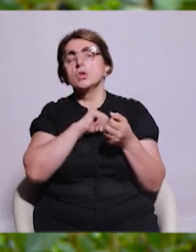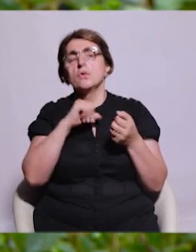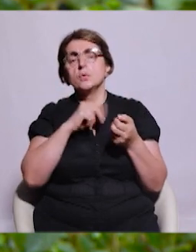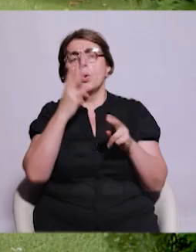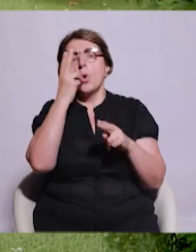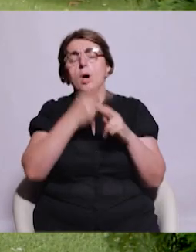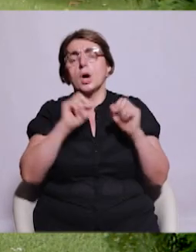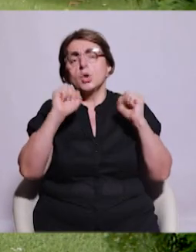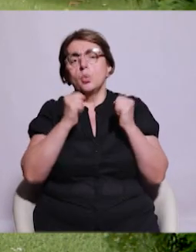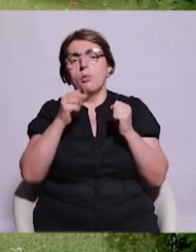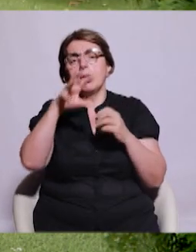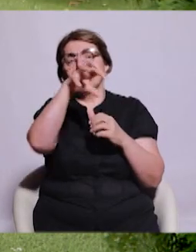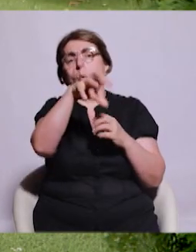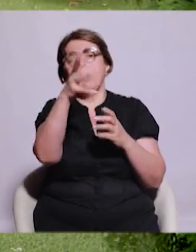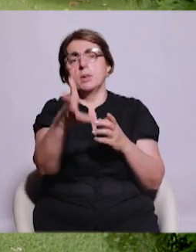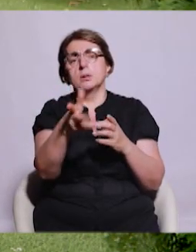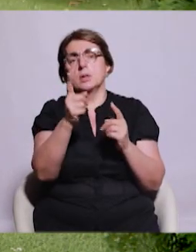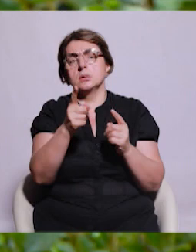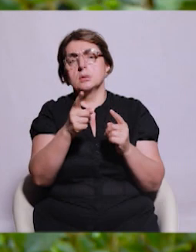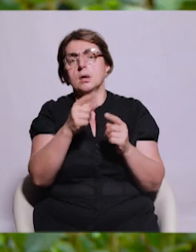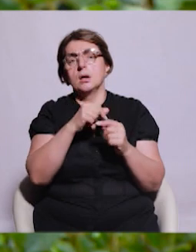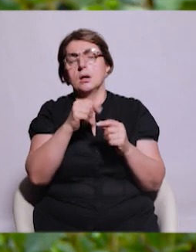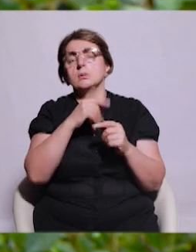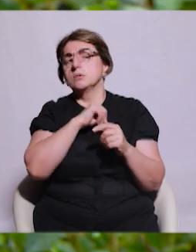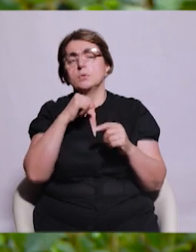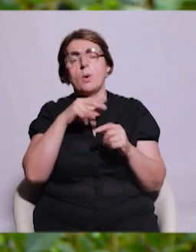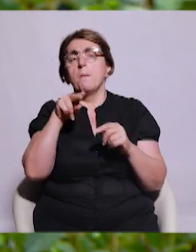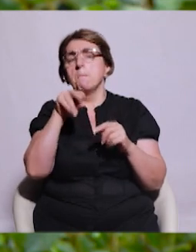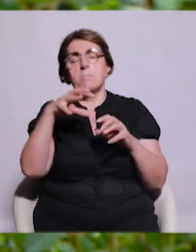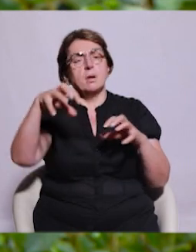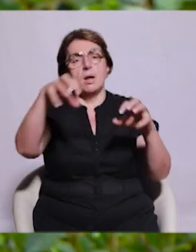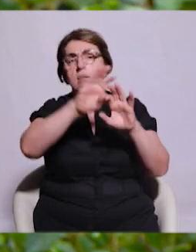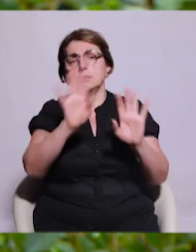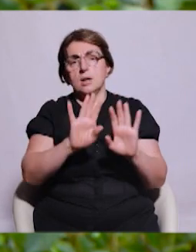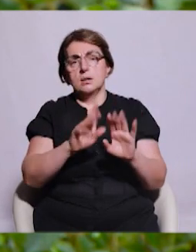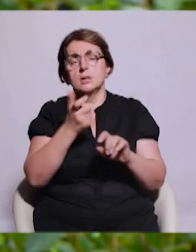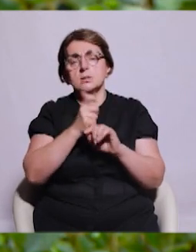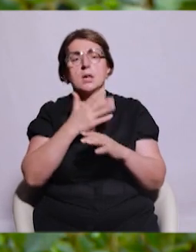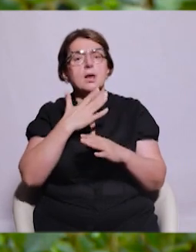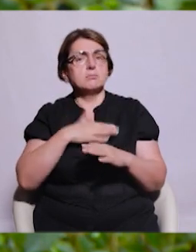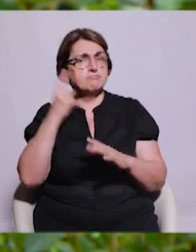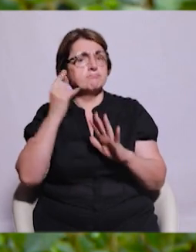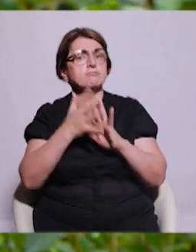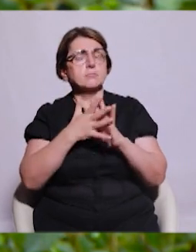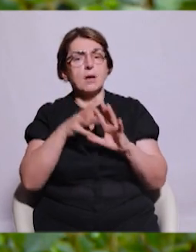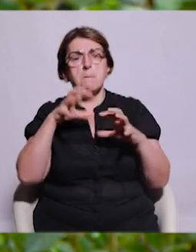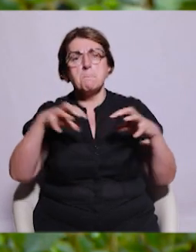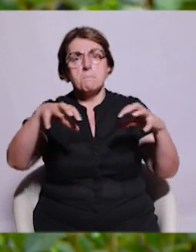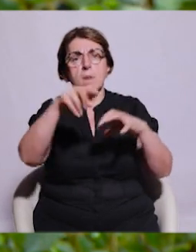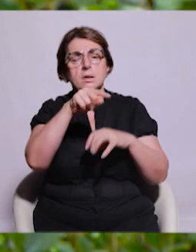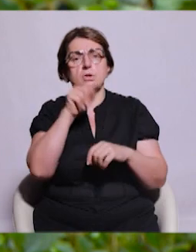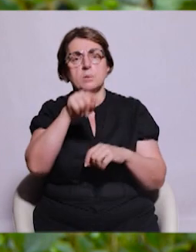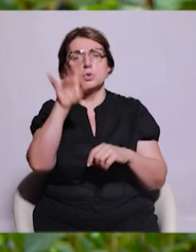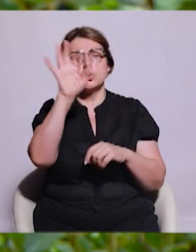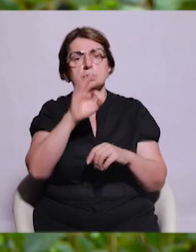ყინულოვანი ობიექტია. შესაბამისად, მას პლანეტის სტატუსი ჩამოართვეს. ფიქრობ, საკმაოდ ბევრი გავიგეთ პლანეტების